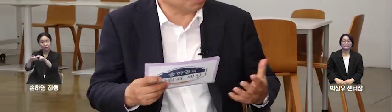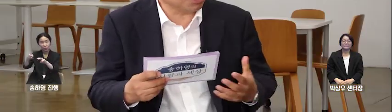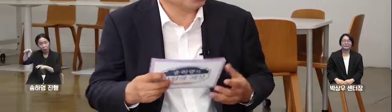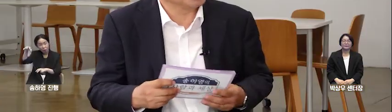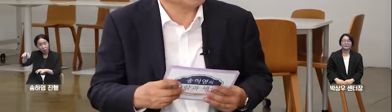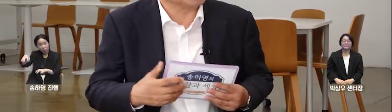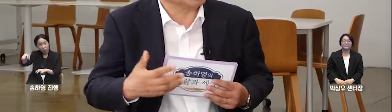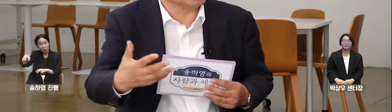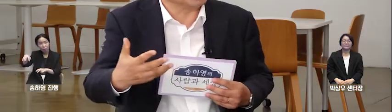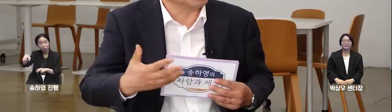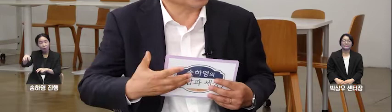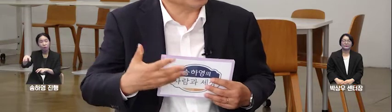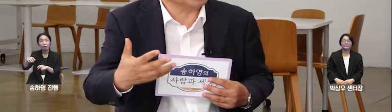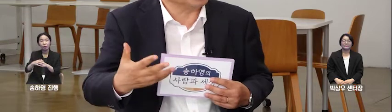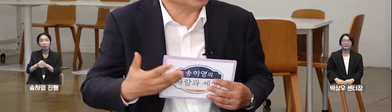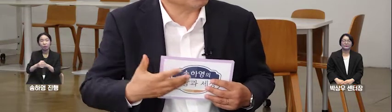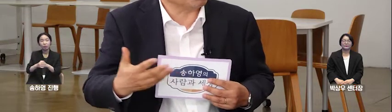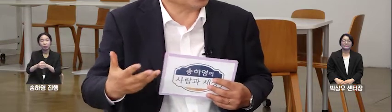센터하고는 계속